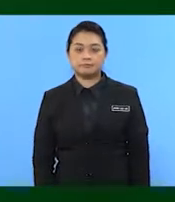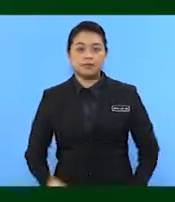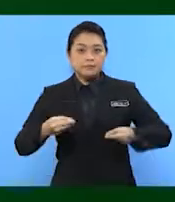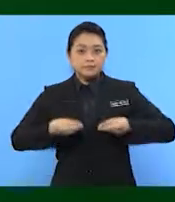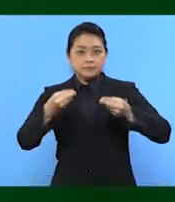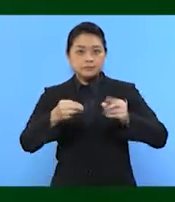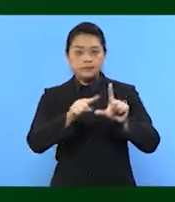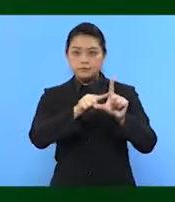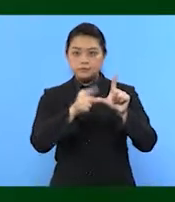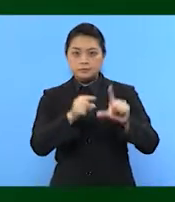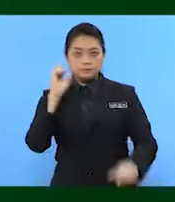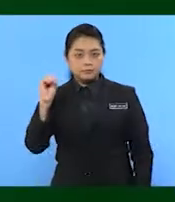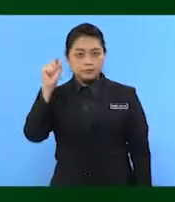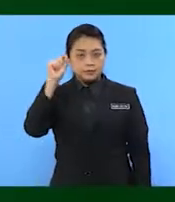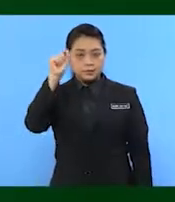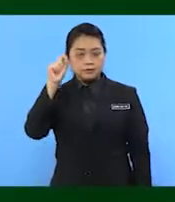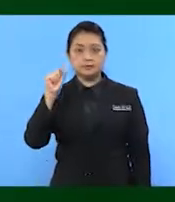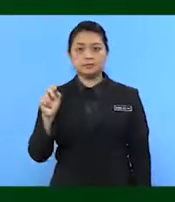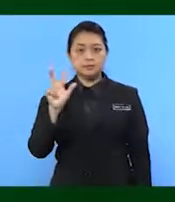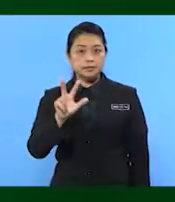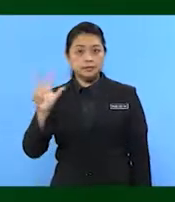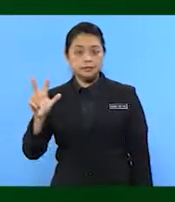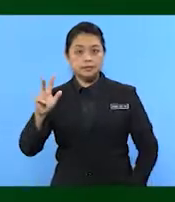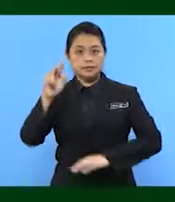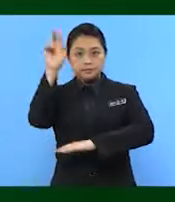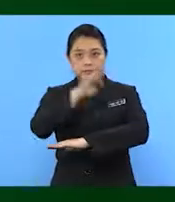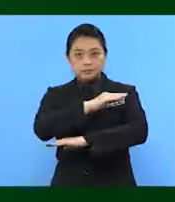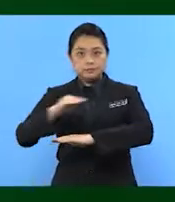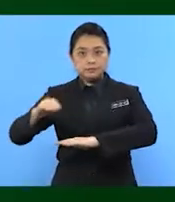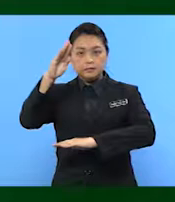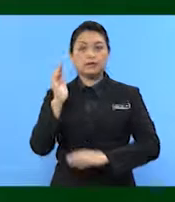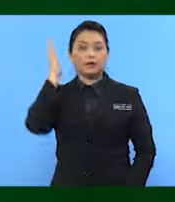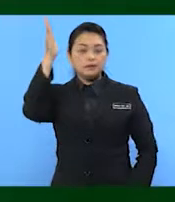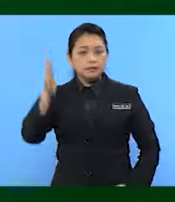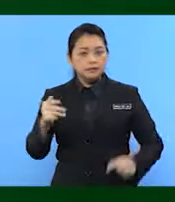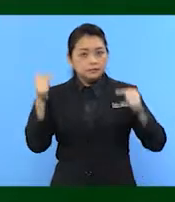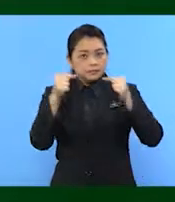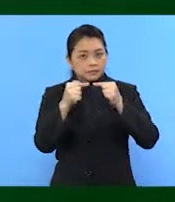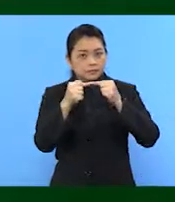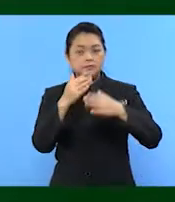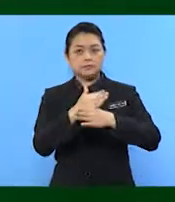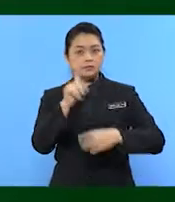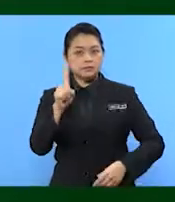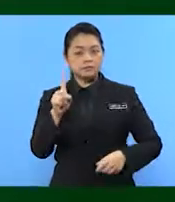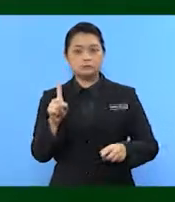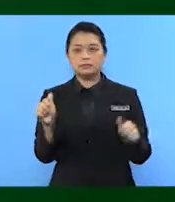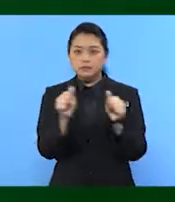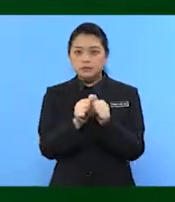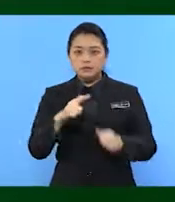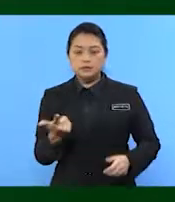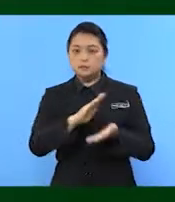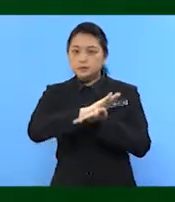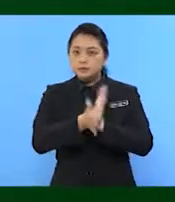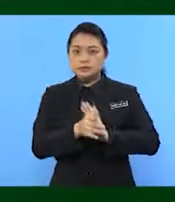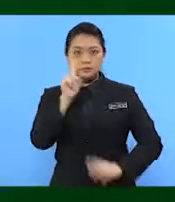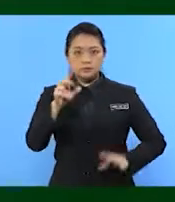Bagi sudut kosong darjah, ketiga-tiga sisi segitiga akan bertindih antara satu dengan yang lain menjadi